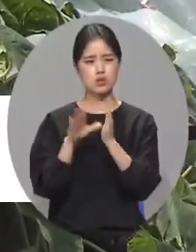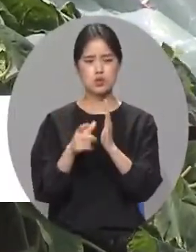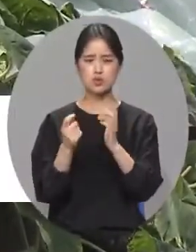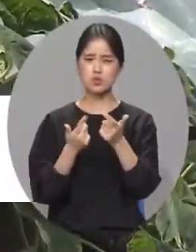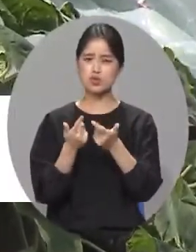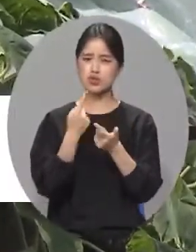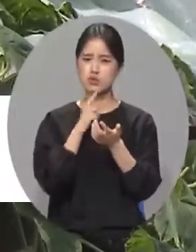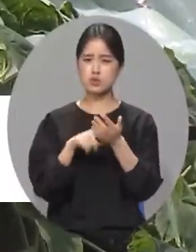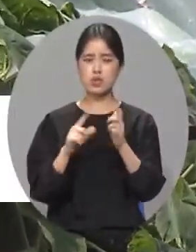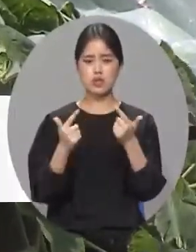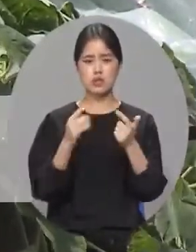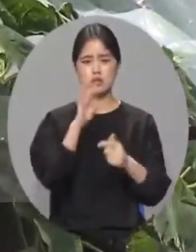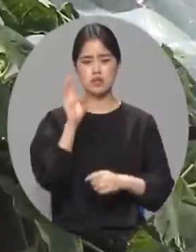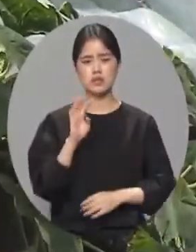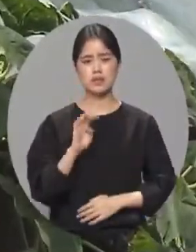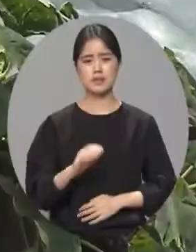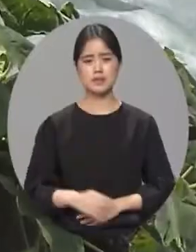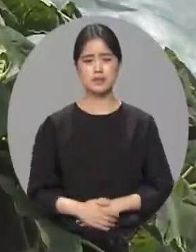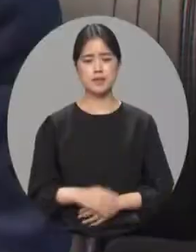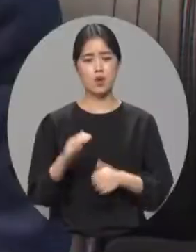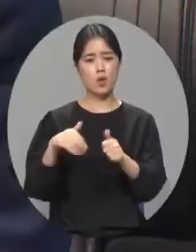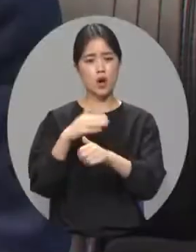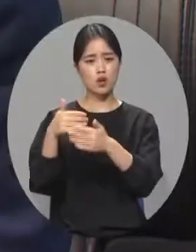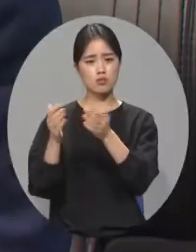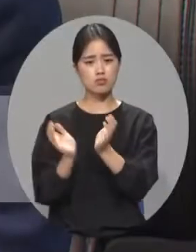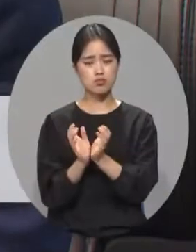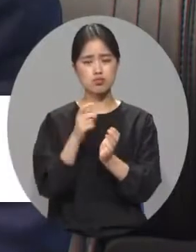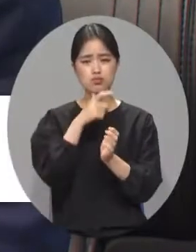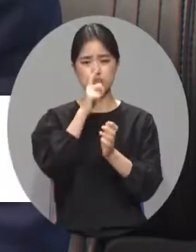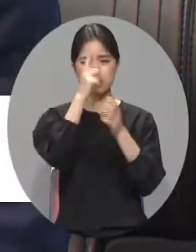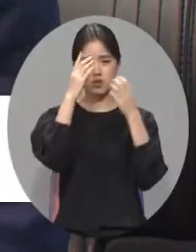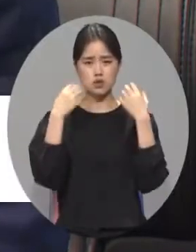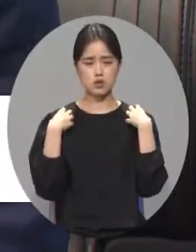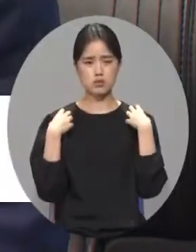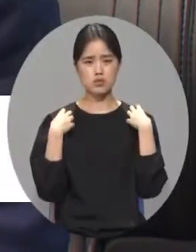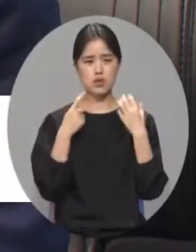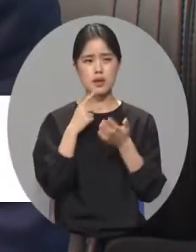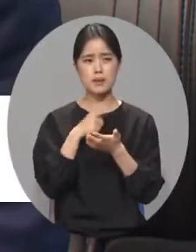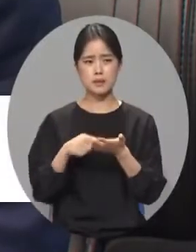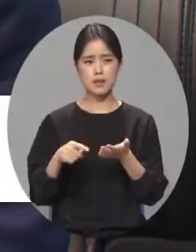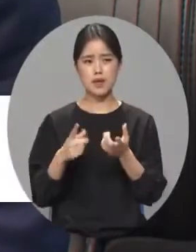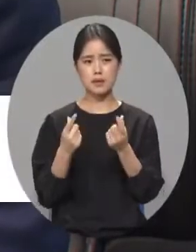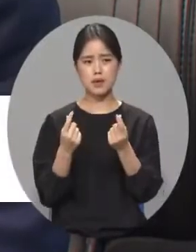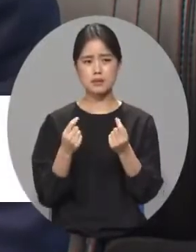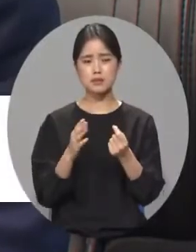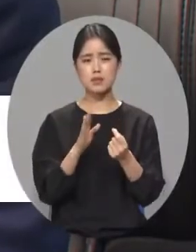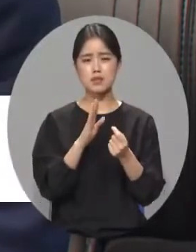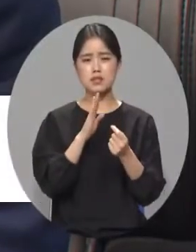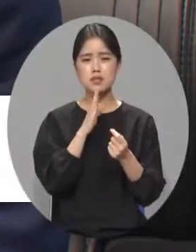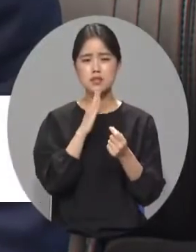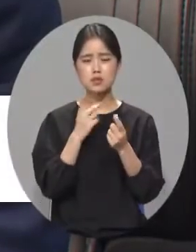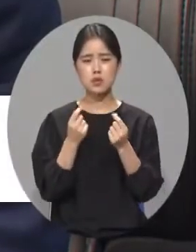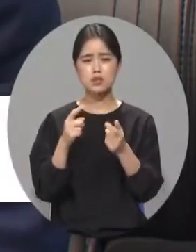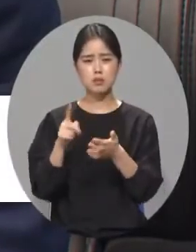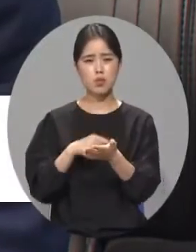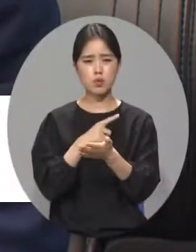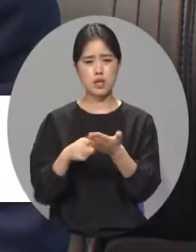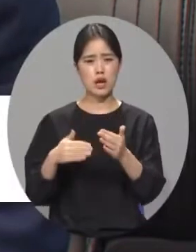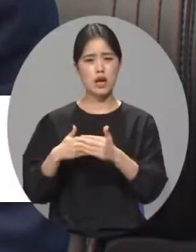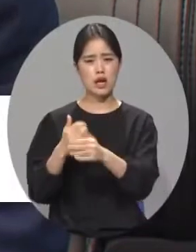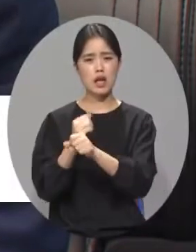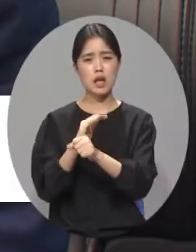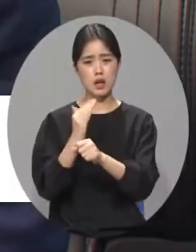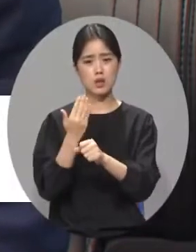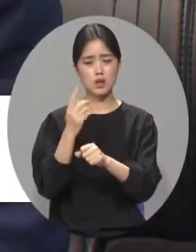쉽지 않겠냐 이렇게 하고 있어요. 환경부나 수자원 공사는 피해를 본 만큼의 실질적인 보상이 이루어져야